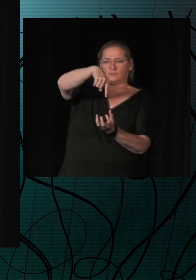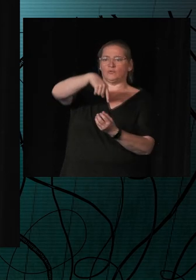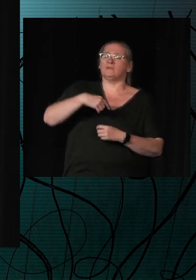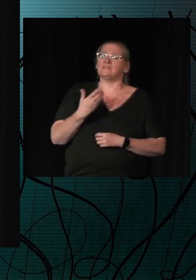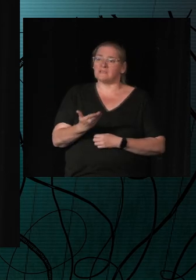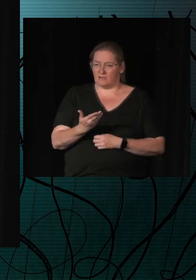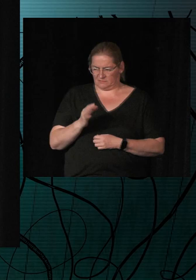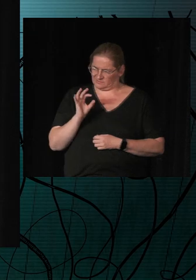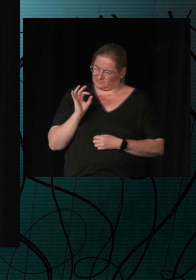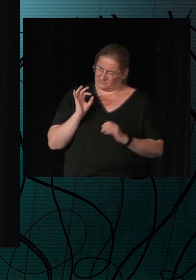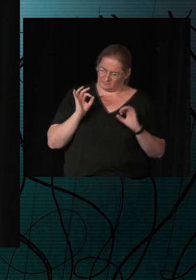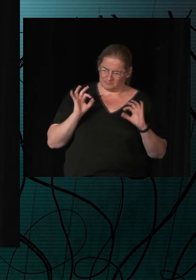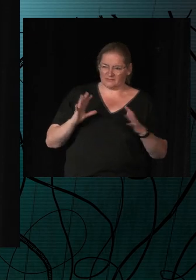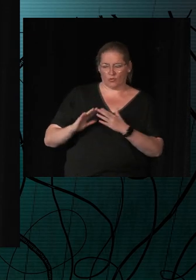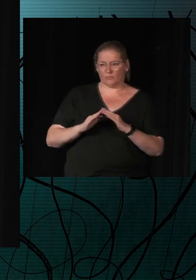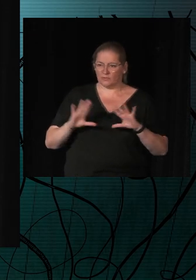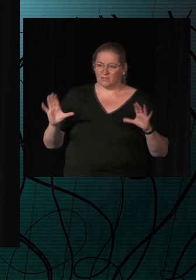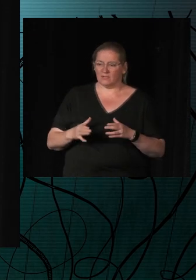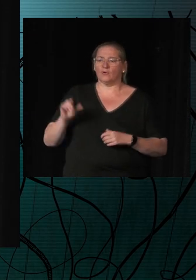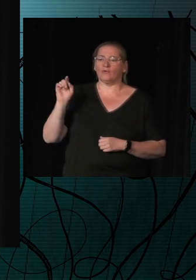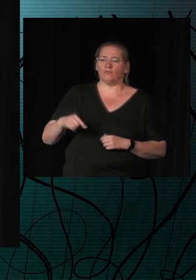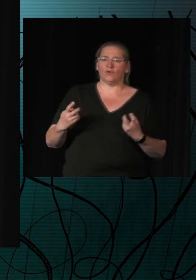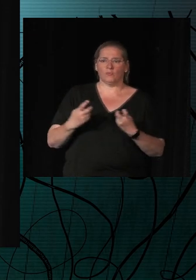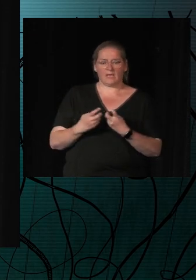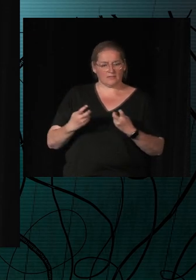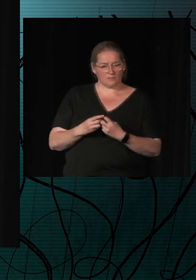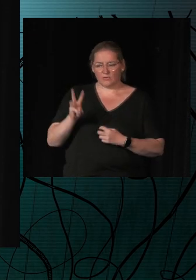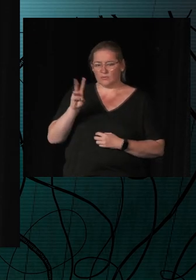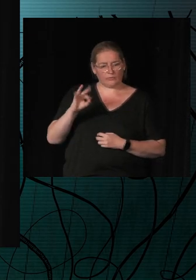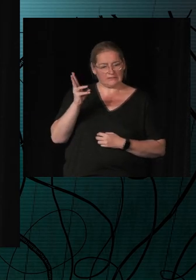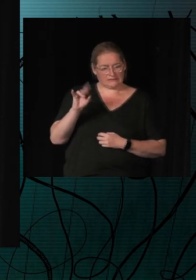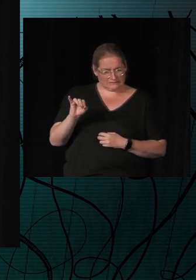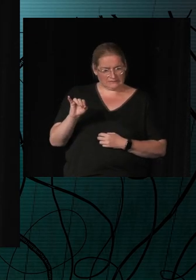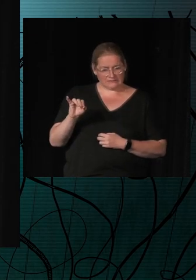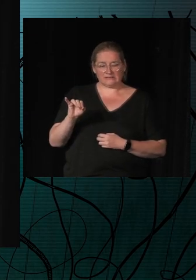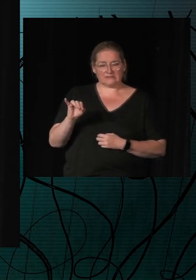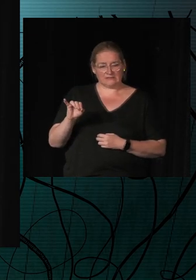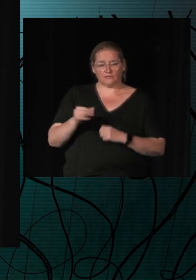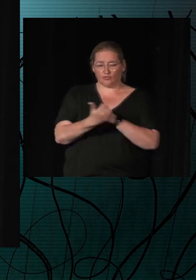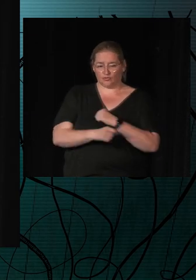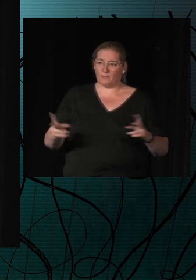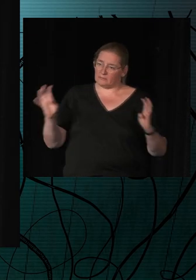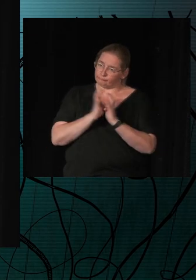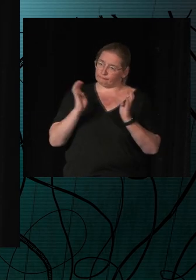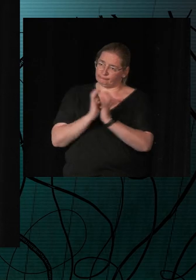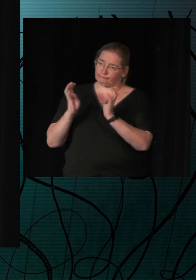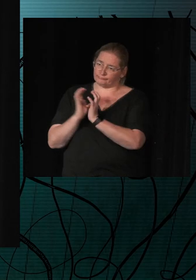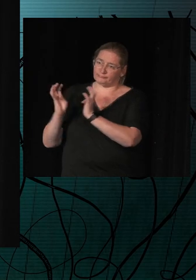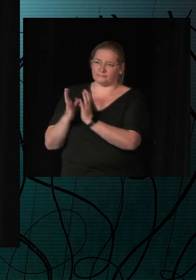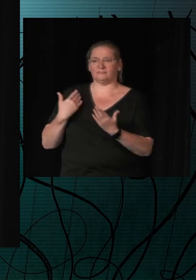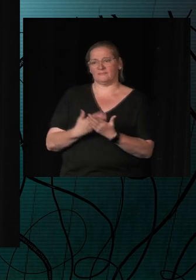l'interactivité avec sa communauté ne serait-ce que pour les wiki ceux qui veulent un petit peu comprendre les les quêtes s'ils y arent